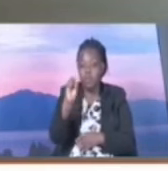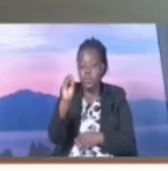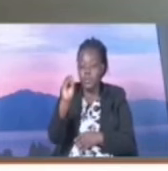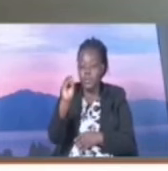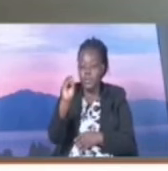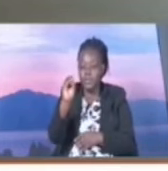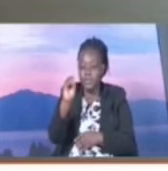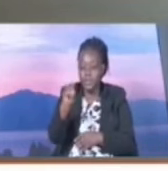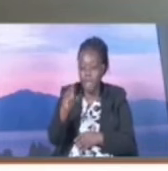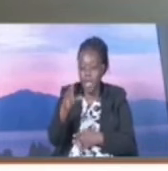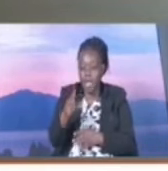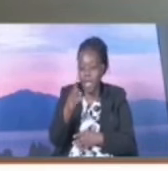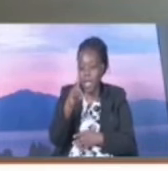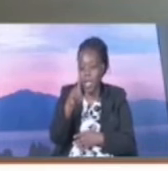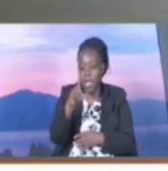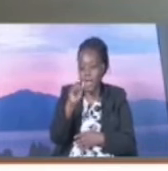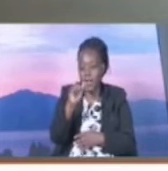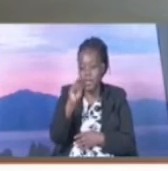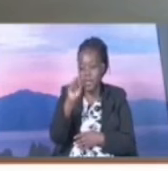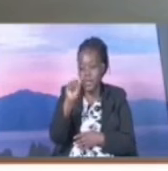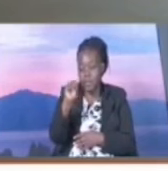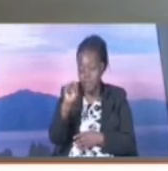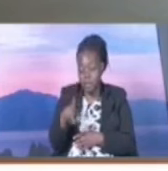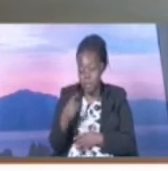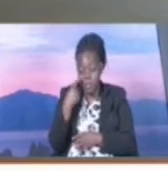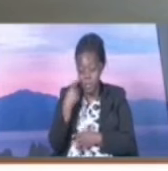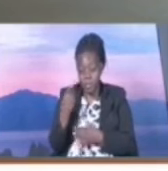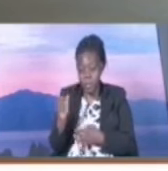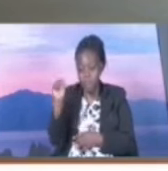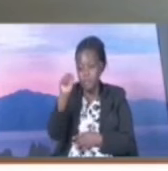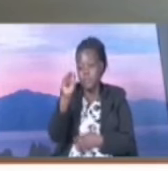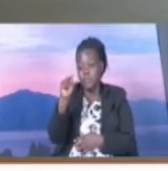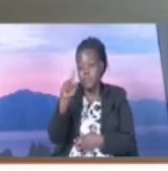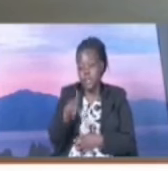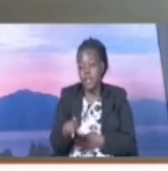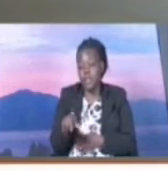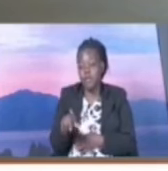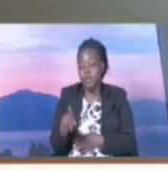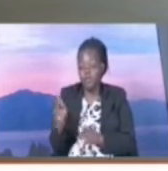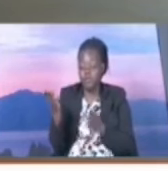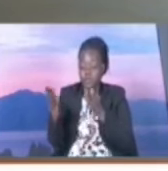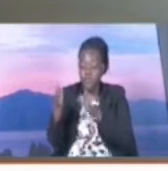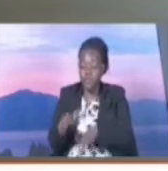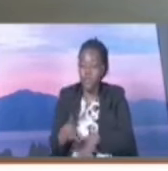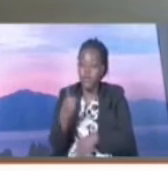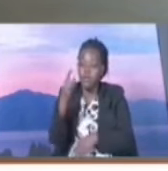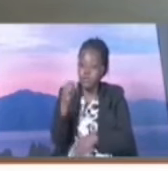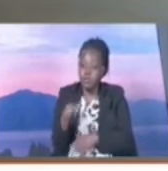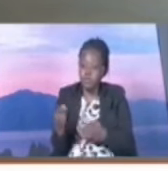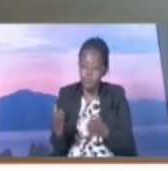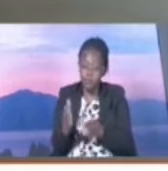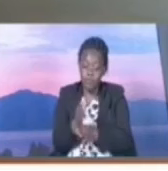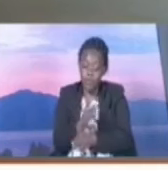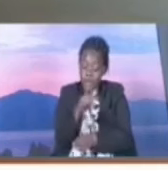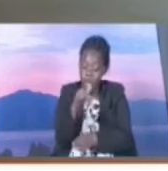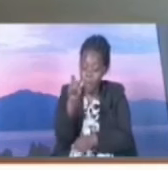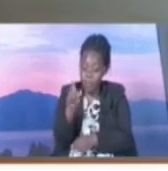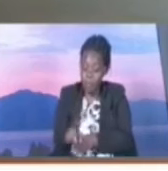Bosa. Ono bamusanze n'obuwangwa bw'abafu 17 wabula nga tewanavaayo omuntu